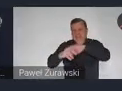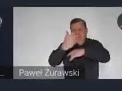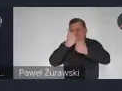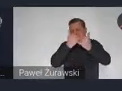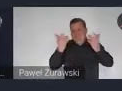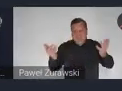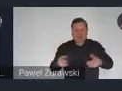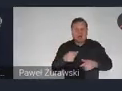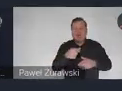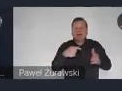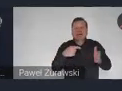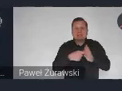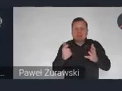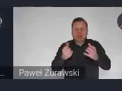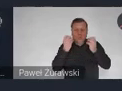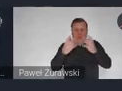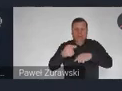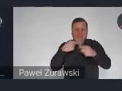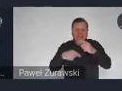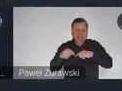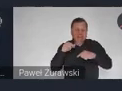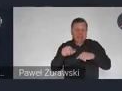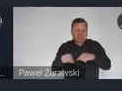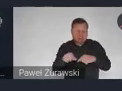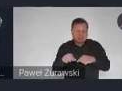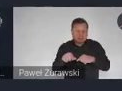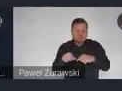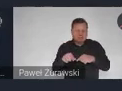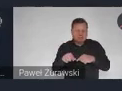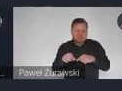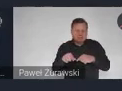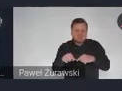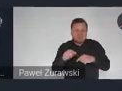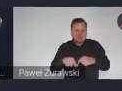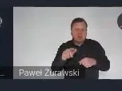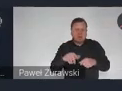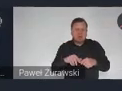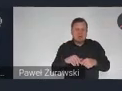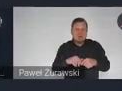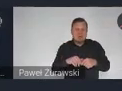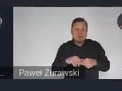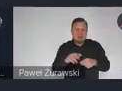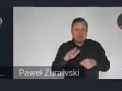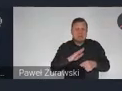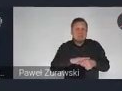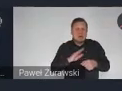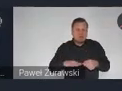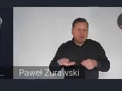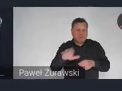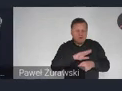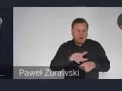upowszechnienie Kultury i Dziedzictwa Narodowego lub lokalnego